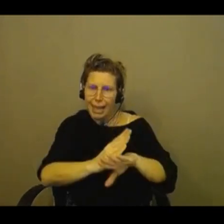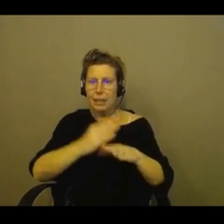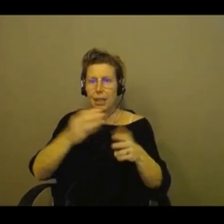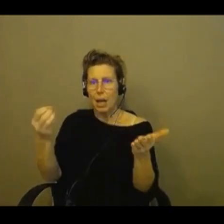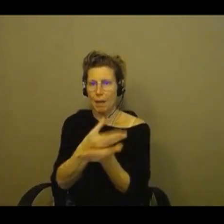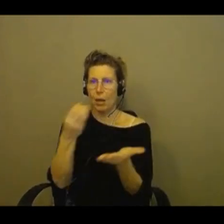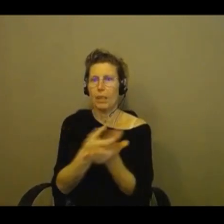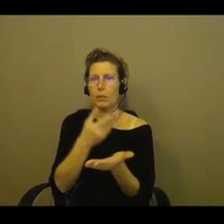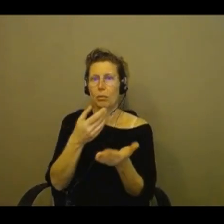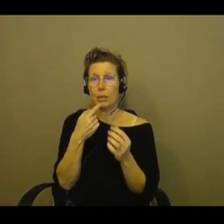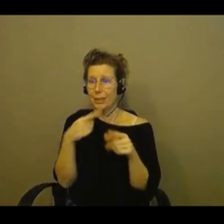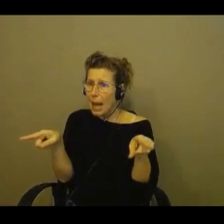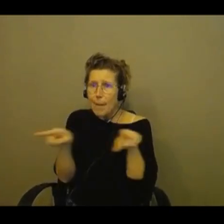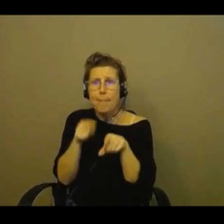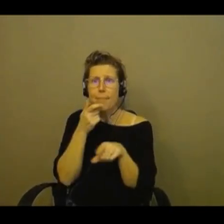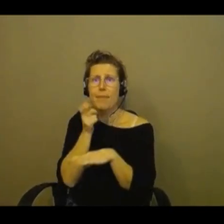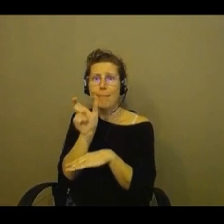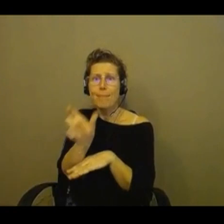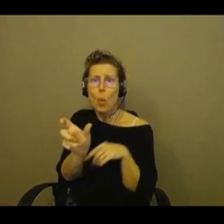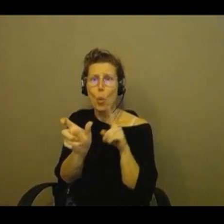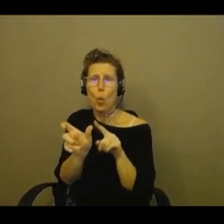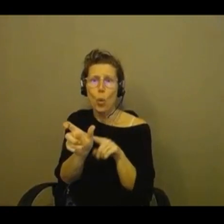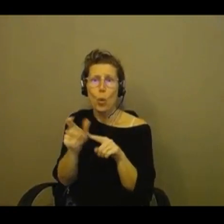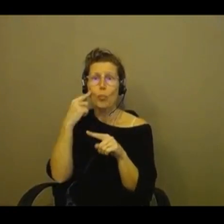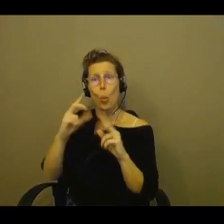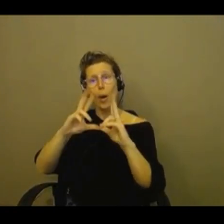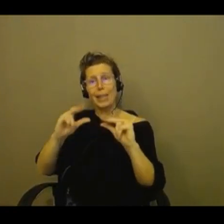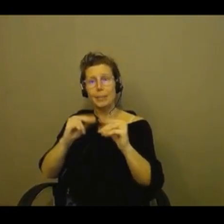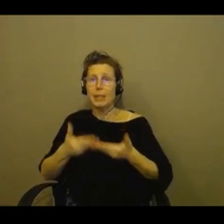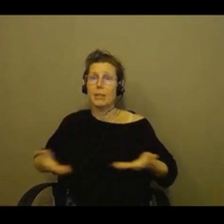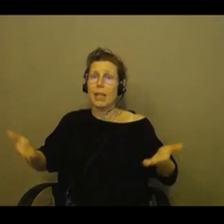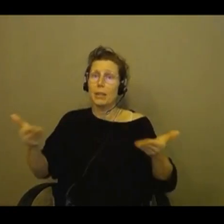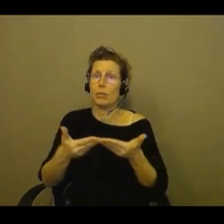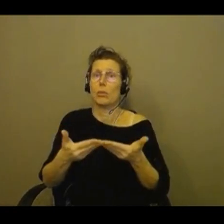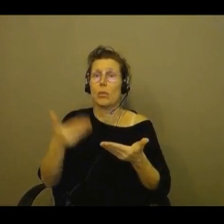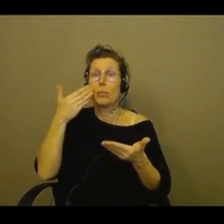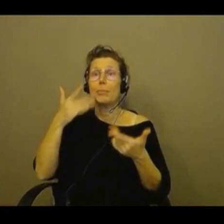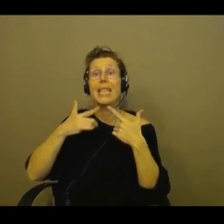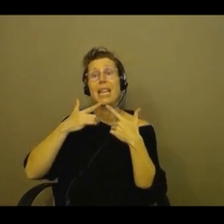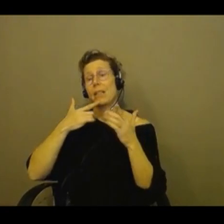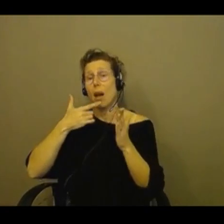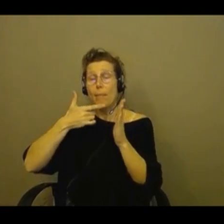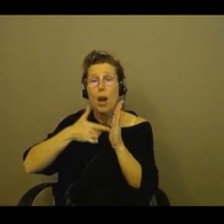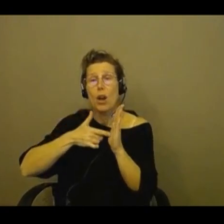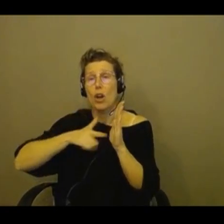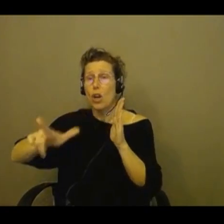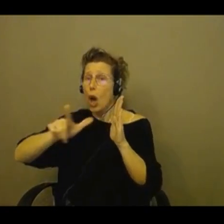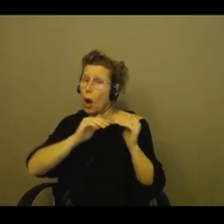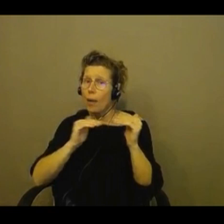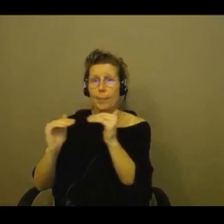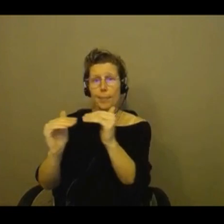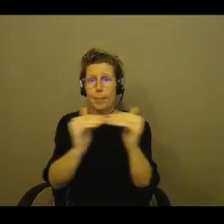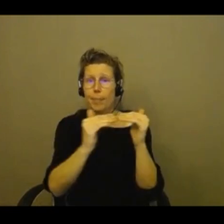la situation, de manière à ce que ça soit comme si on avait une langue commune à l'échelle nationale. Donc il y a une